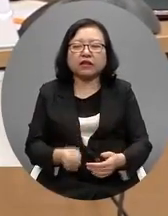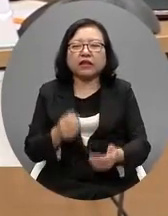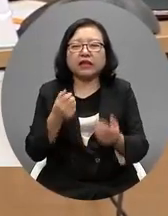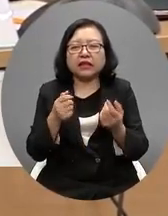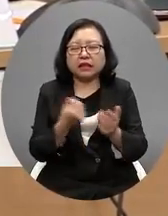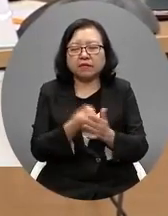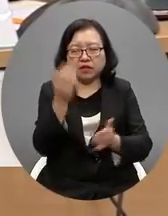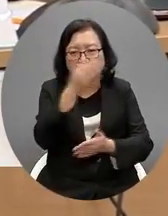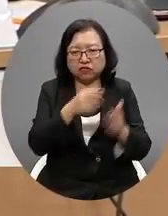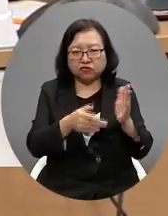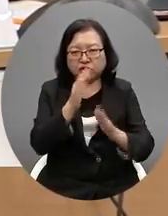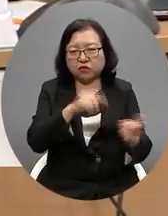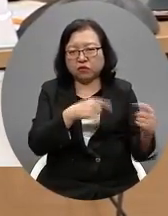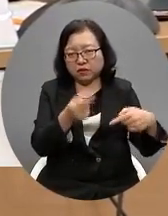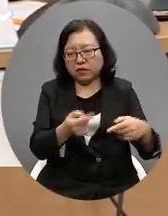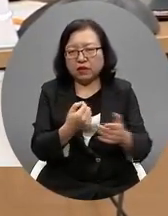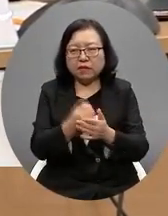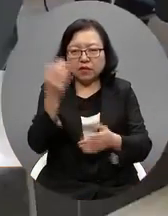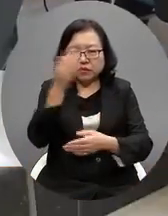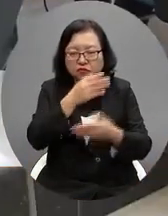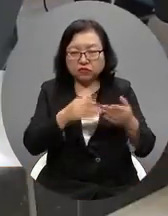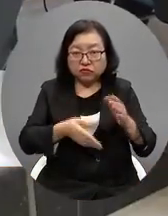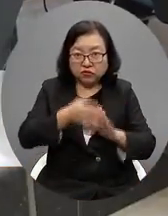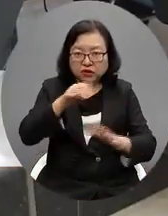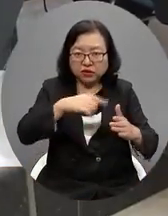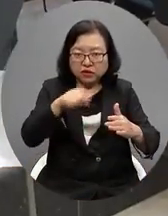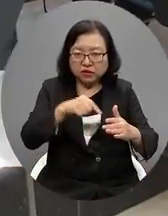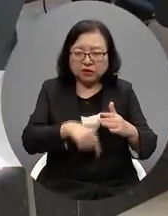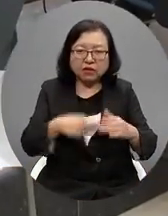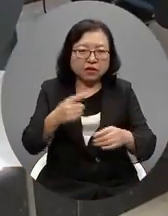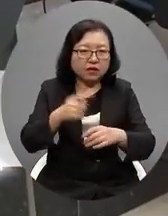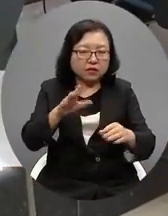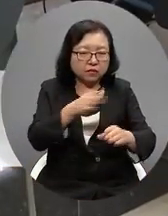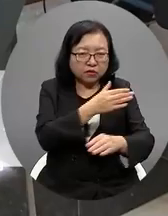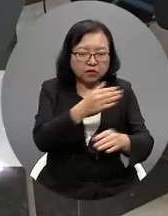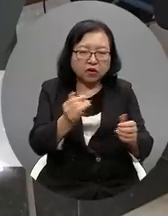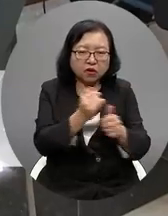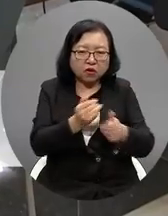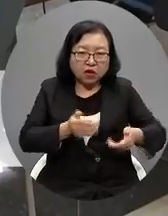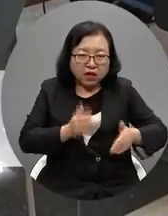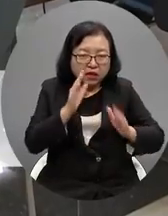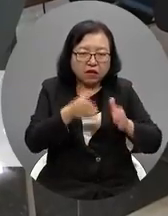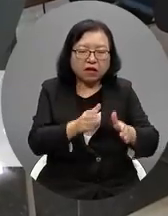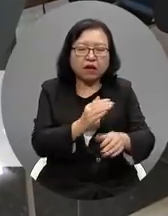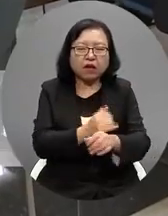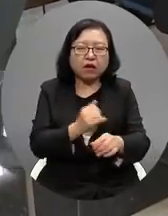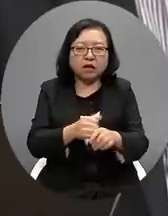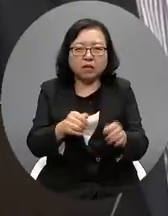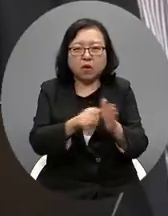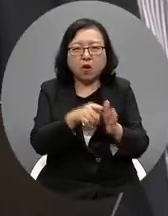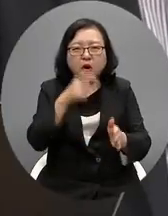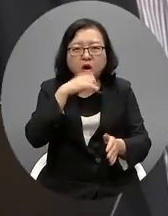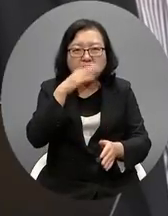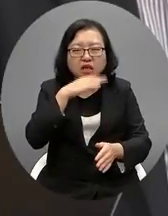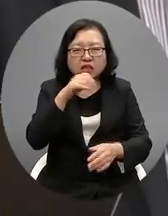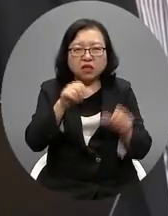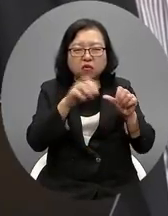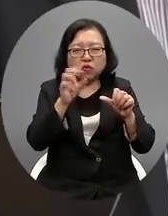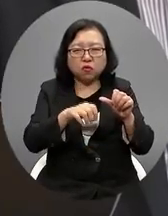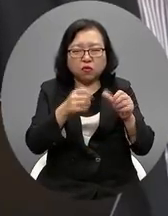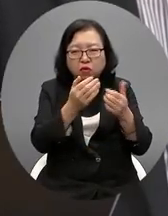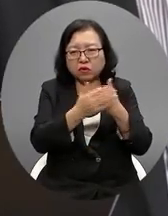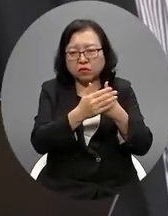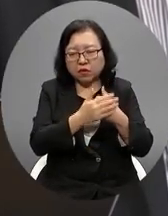따라 청주 시민들도 내년부터 결혼 출산 시 신용대출이자 5% 지원과 다섯명 이상 다자녀 가구 자녀 한 명당